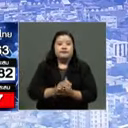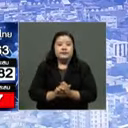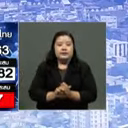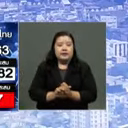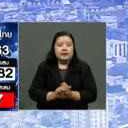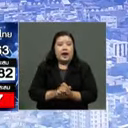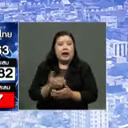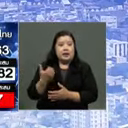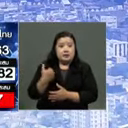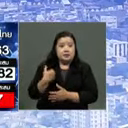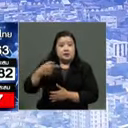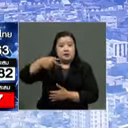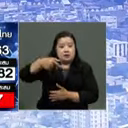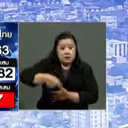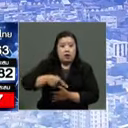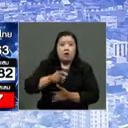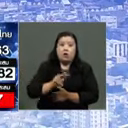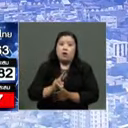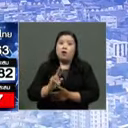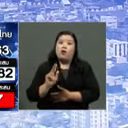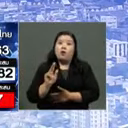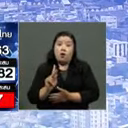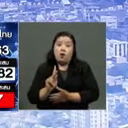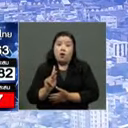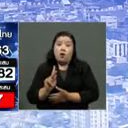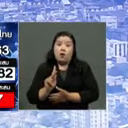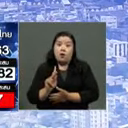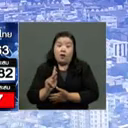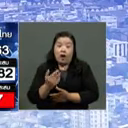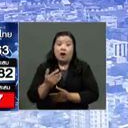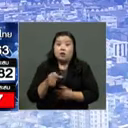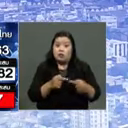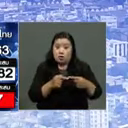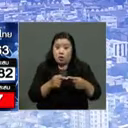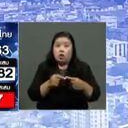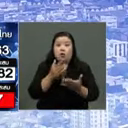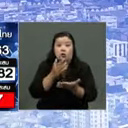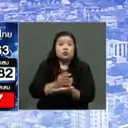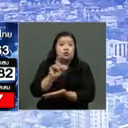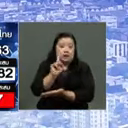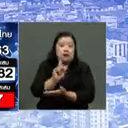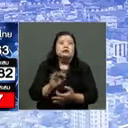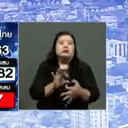และในอนาคตถูกกำหนดโดยปัจจุบันตอนนี้นะครับกรกฎาคมจะเกิดขึ้นว่าจะมีหรือไม่มีพ.ร.ก.ฉุกเฉินก็เกิดขึ้นจากมาตรการ 3และ 4